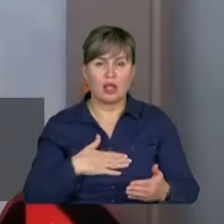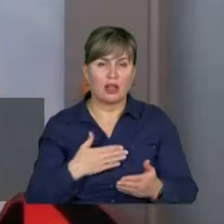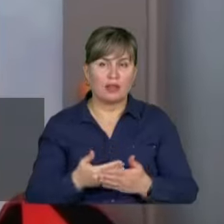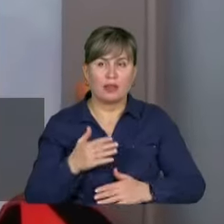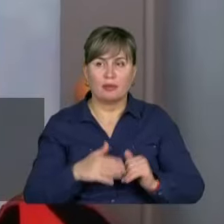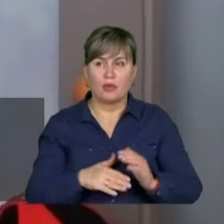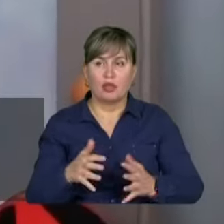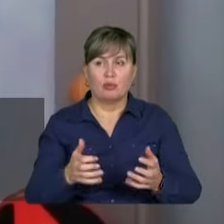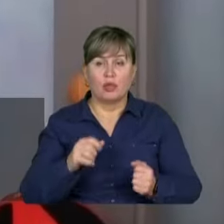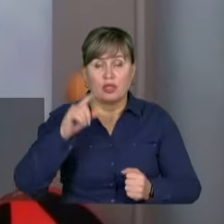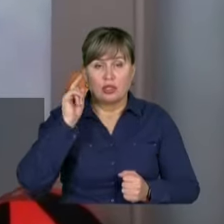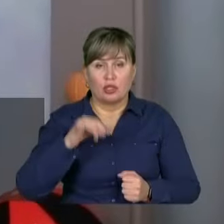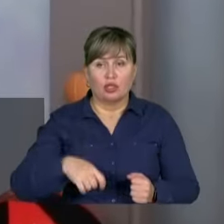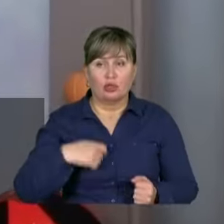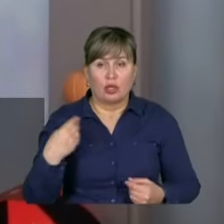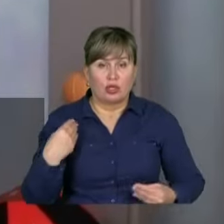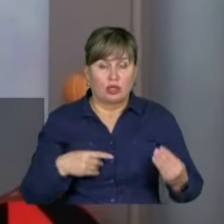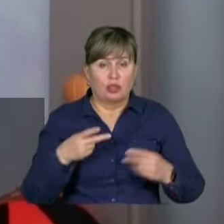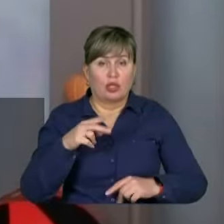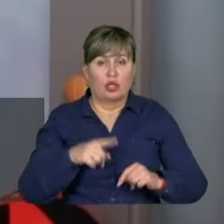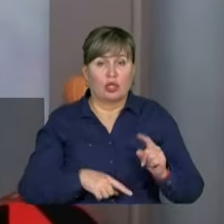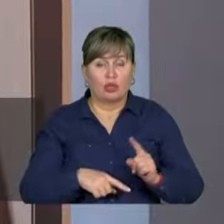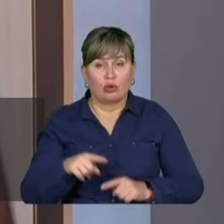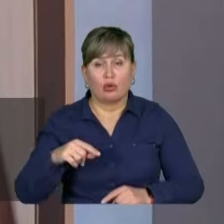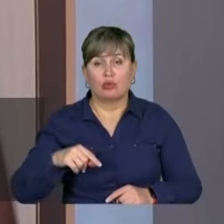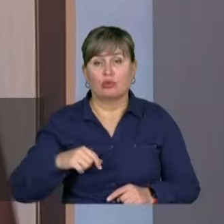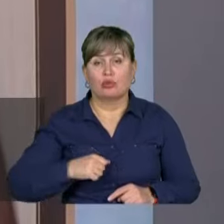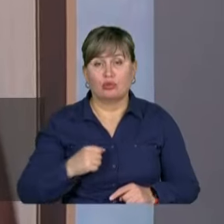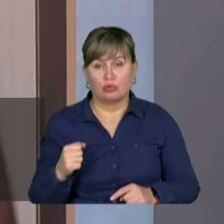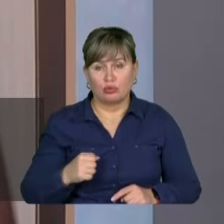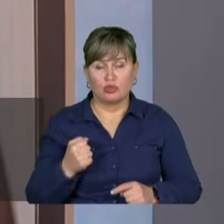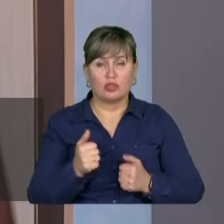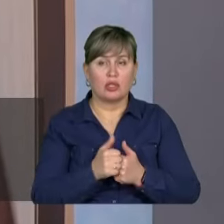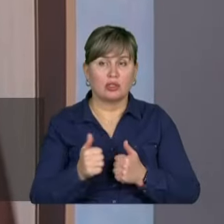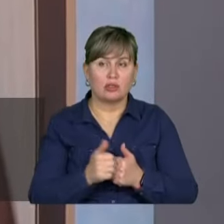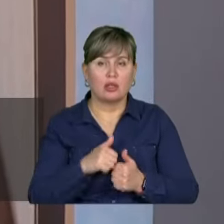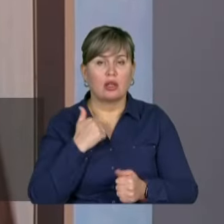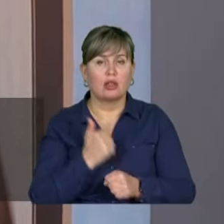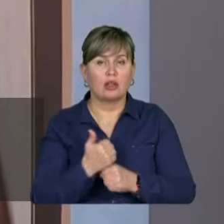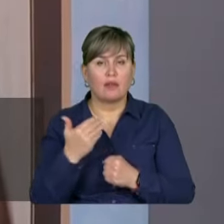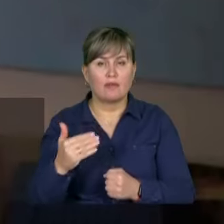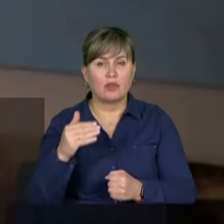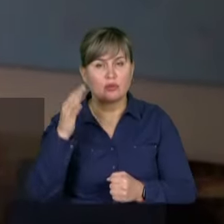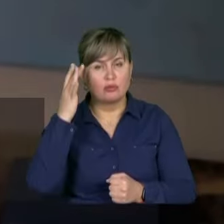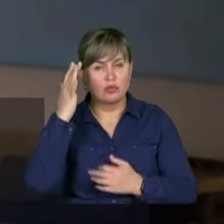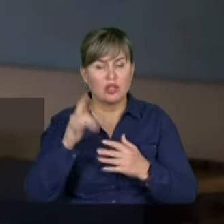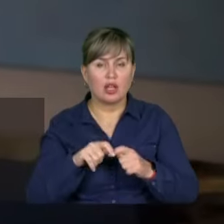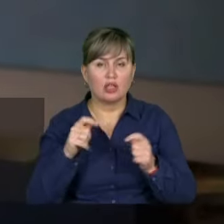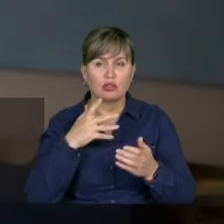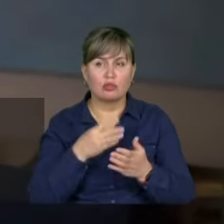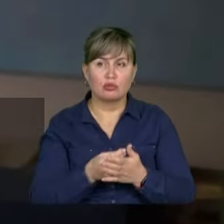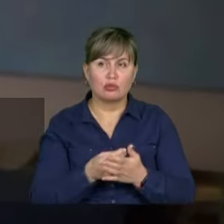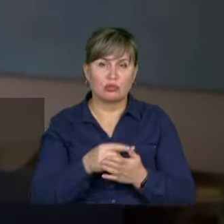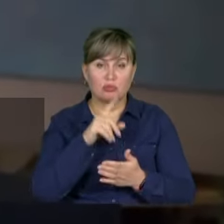практикует полученные знания и шьет одежду для родственников, друзей и даже соседей. Но главная мечта целеустремленной девушки – это открыть собственную